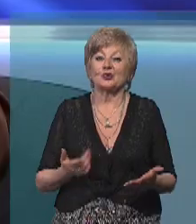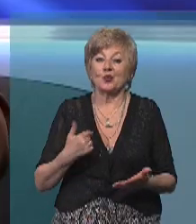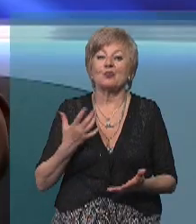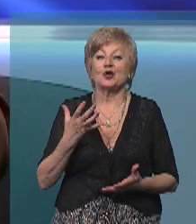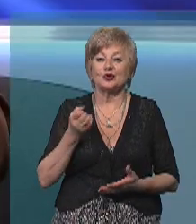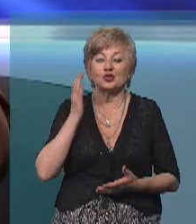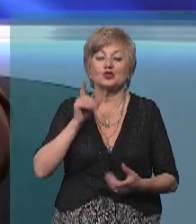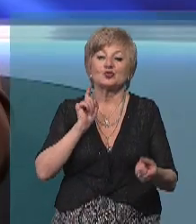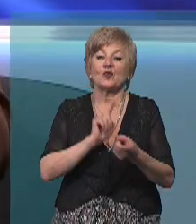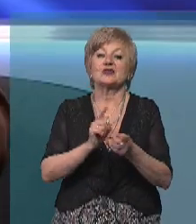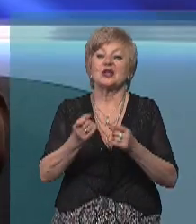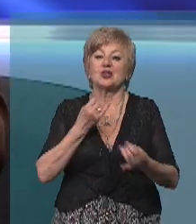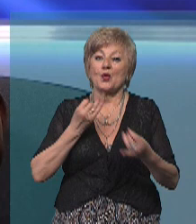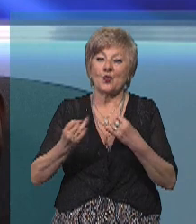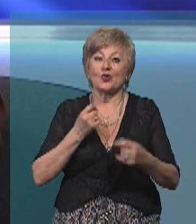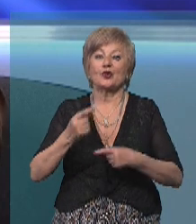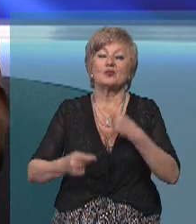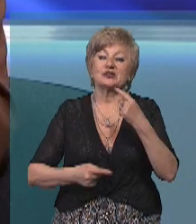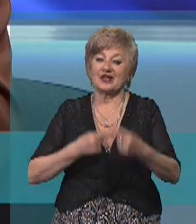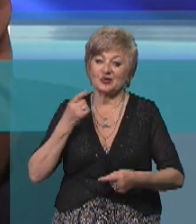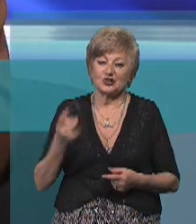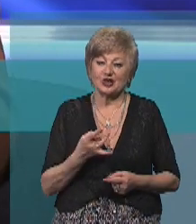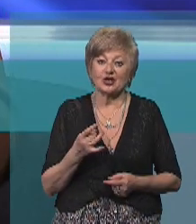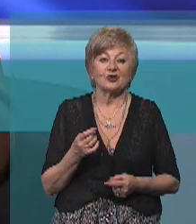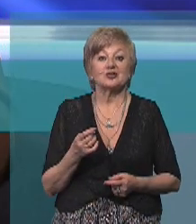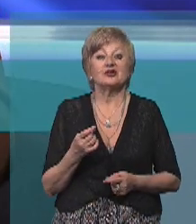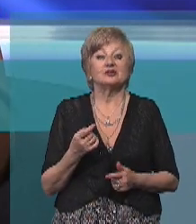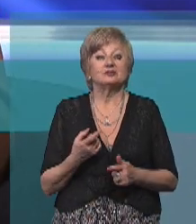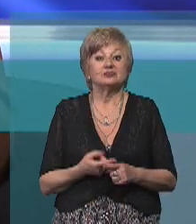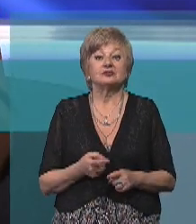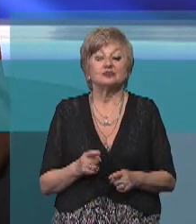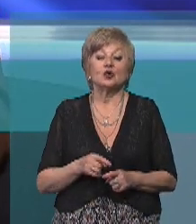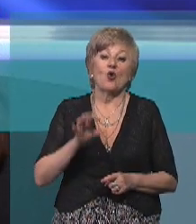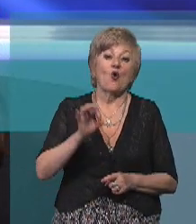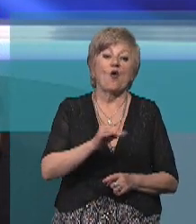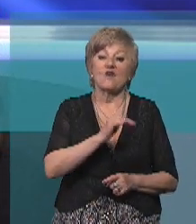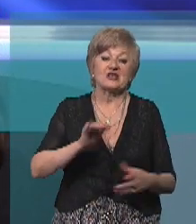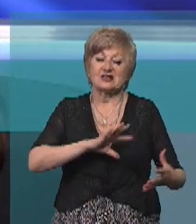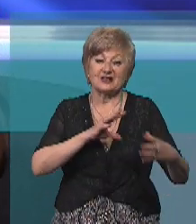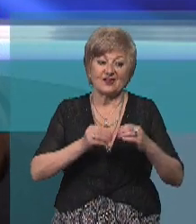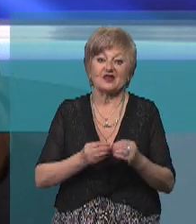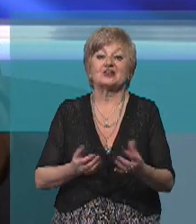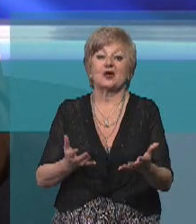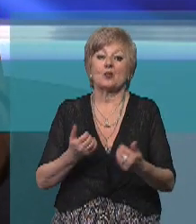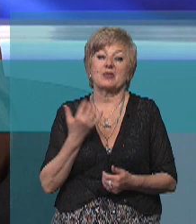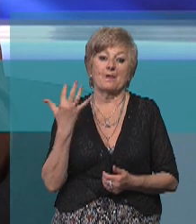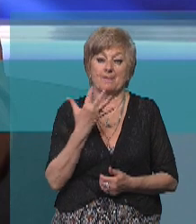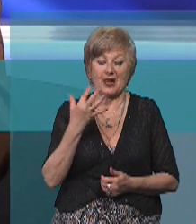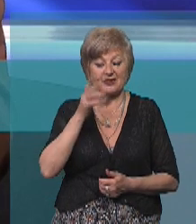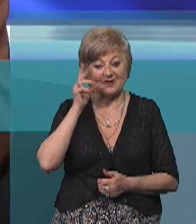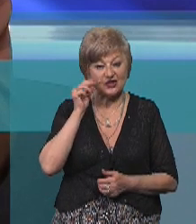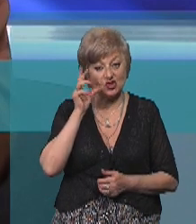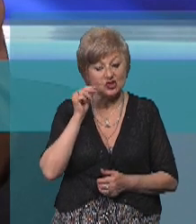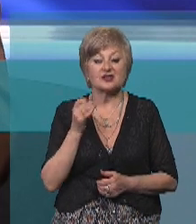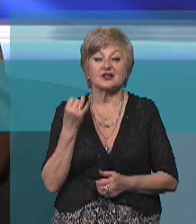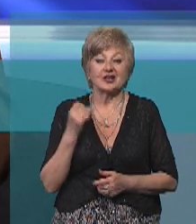ще поговоримо про це у наступному ефірі, бо офіційні висновки ми отримаємо 5 серпня.